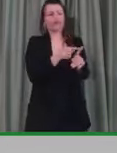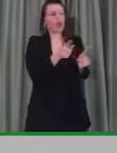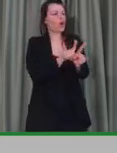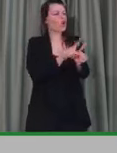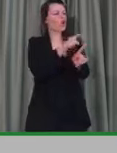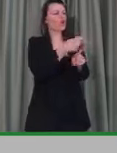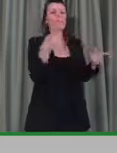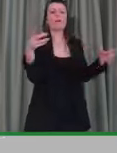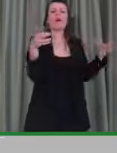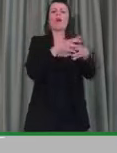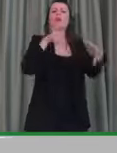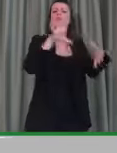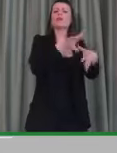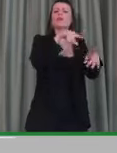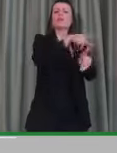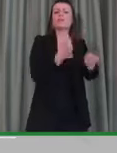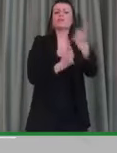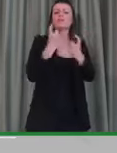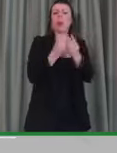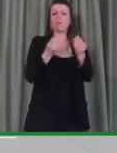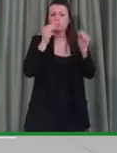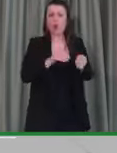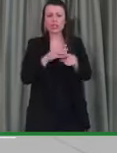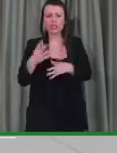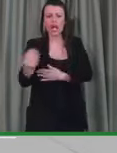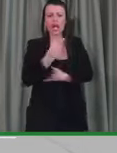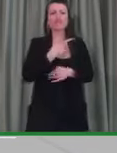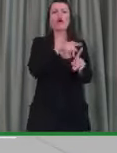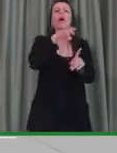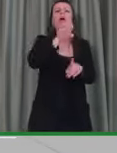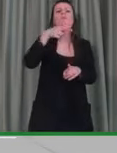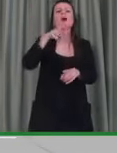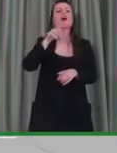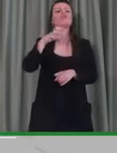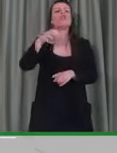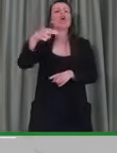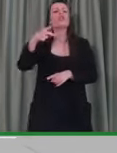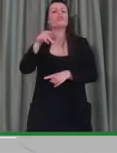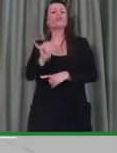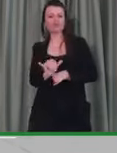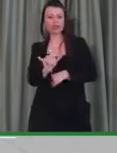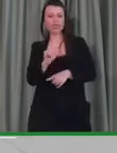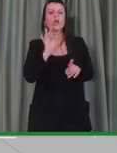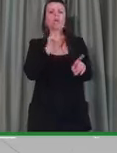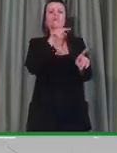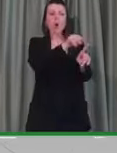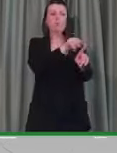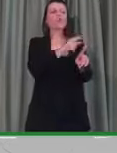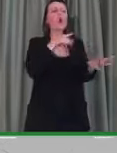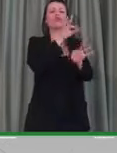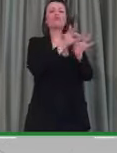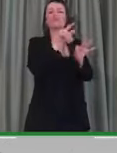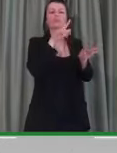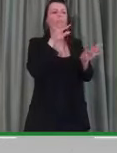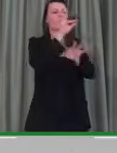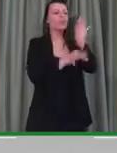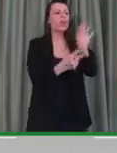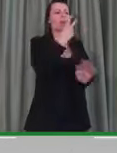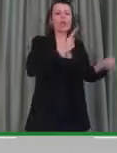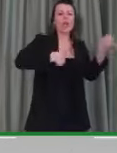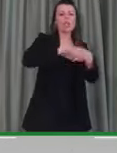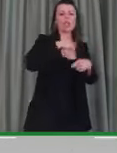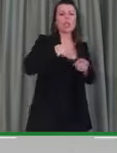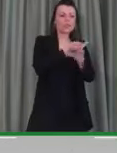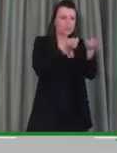diverse ho parlato con emergency che sta gestendo una parte dei pazienti in terapia intensiva ci hanno dato una grossa mano